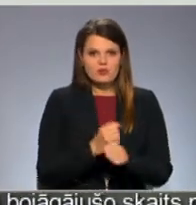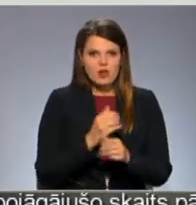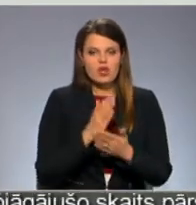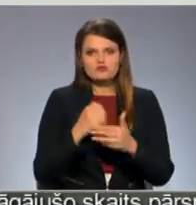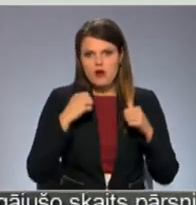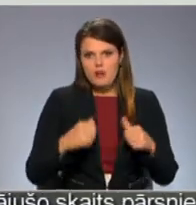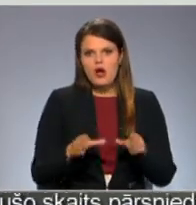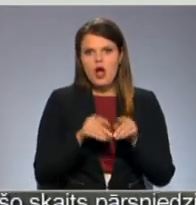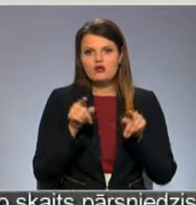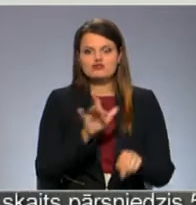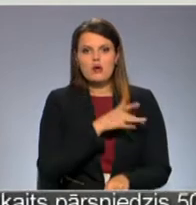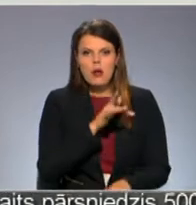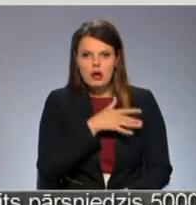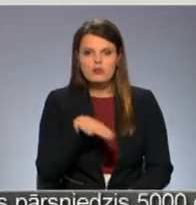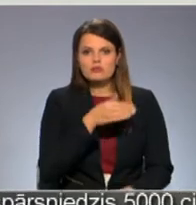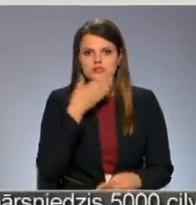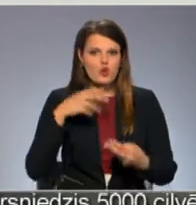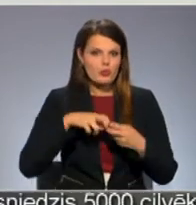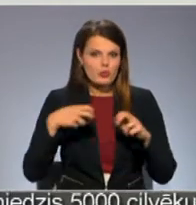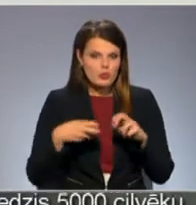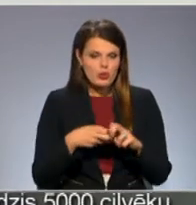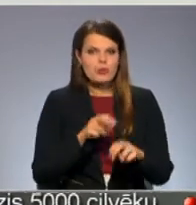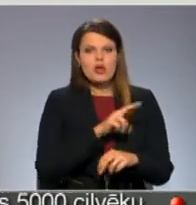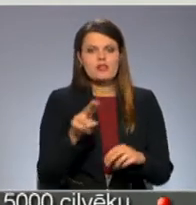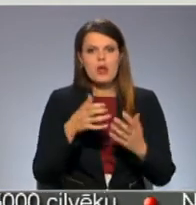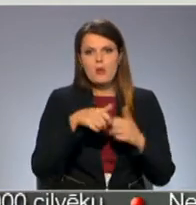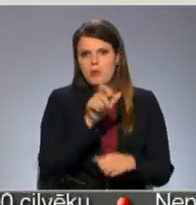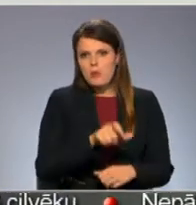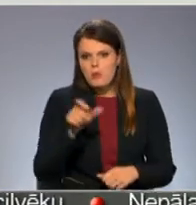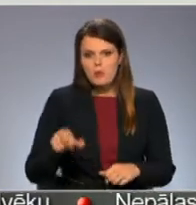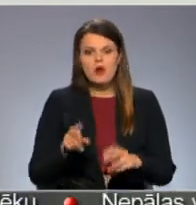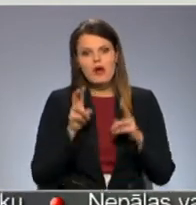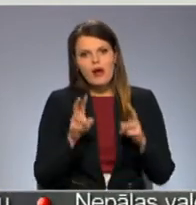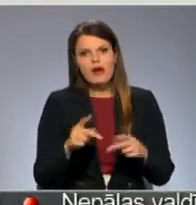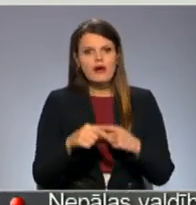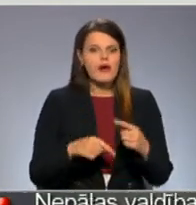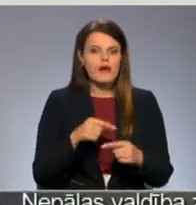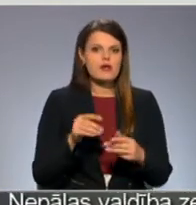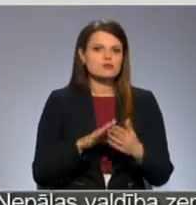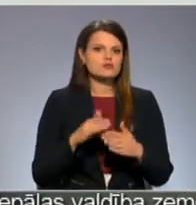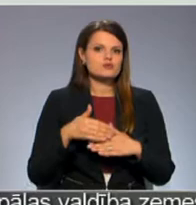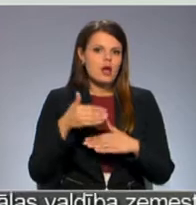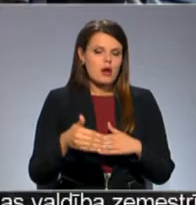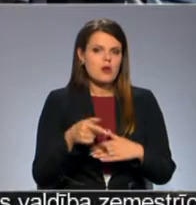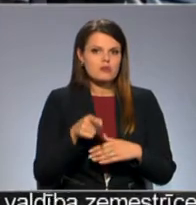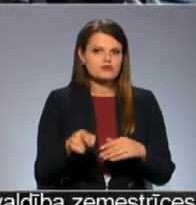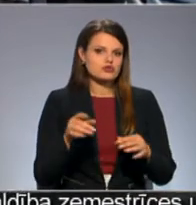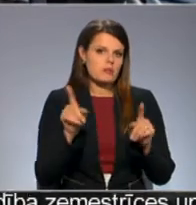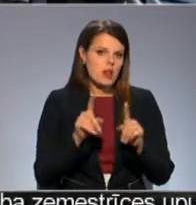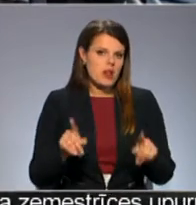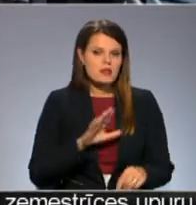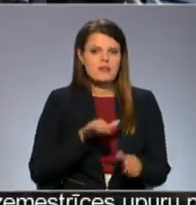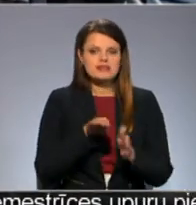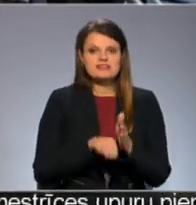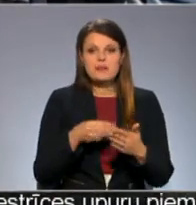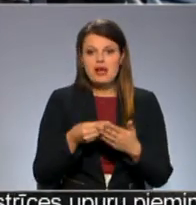ar šo ārpakalpojumu, jums vairs nesāp galva, ne izpildvarai, ne politiķiem, ja, kā ies ar, uz ārpusi ar šiem tiesvedībām. Pēc